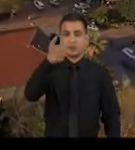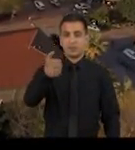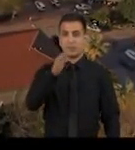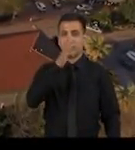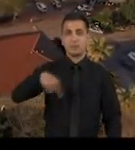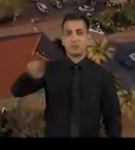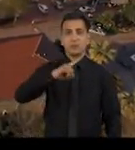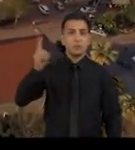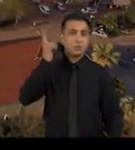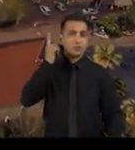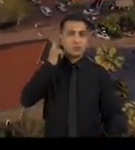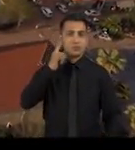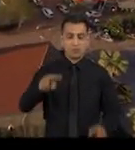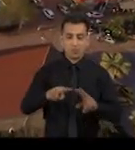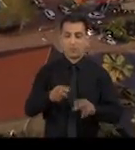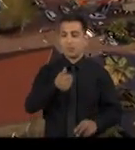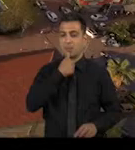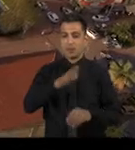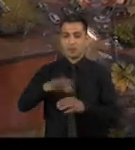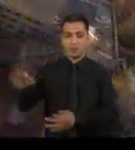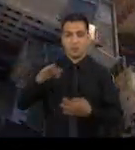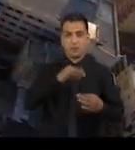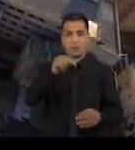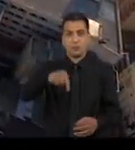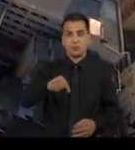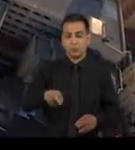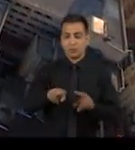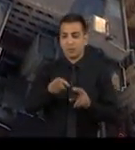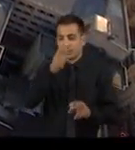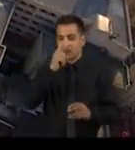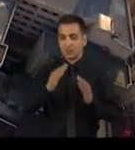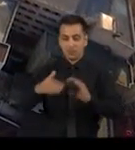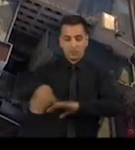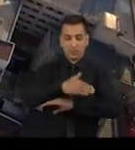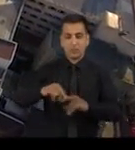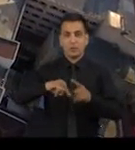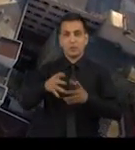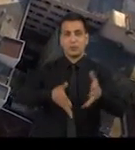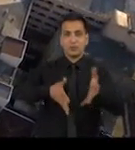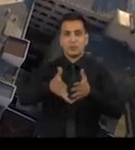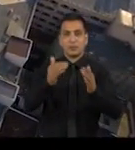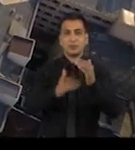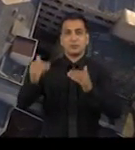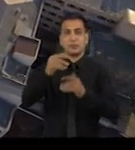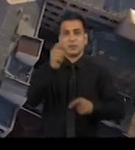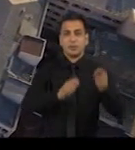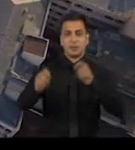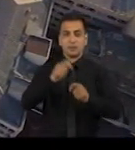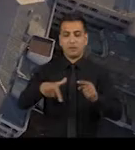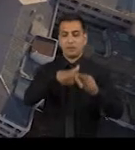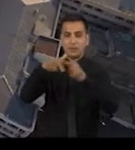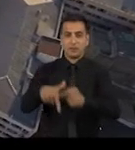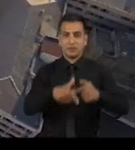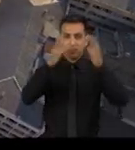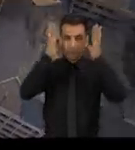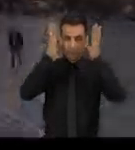1576'da İzmit'in eşrafından Mehmet Bey tarafından bugünkü Kemalpaşa Mahallesi Hürriyet Caddesi üzerinde yaptırılan